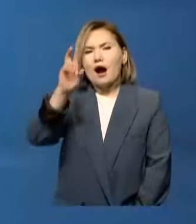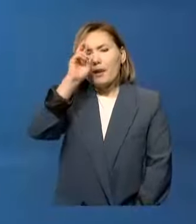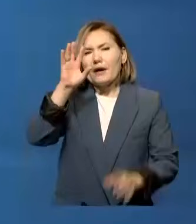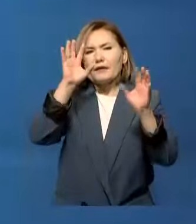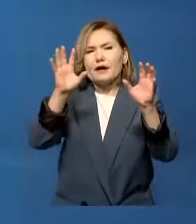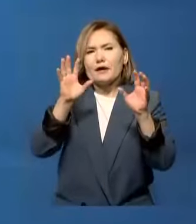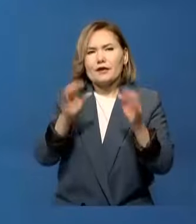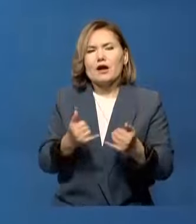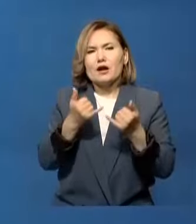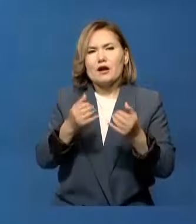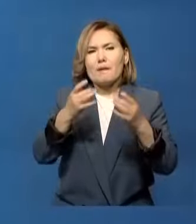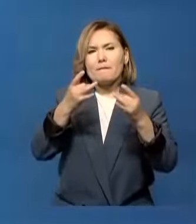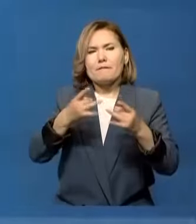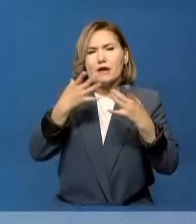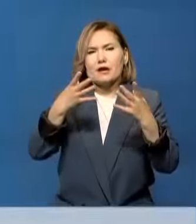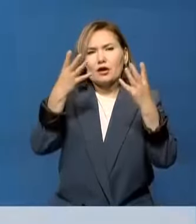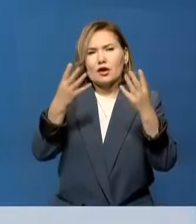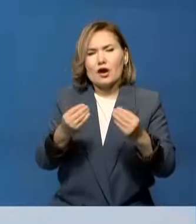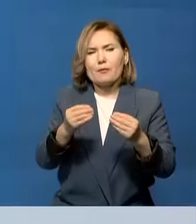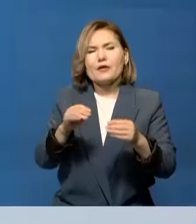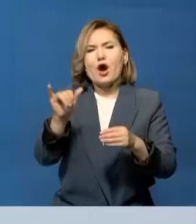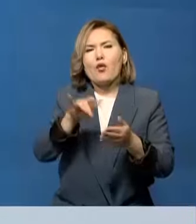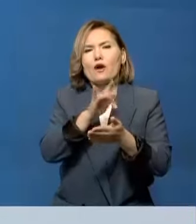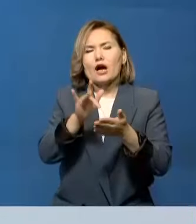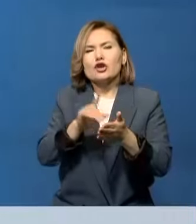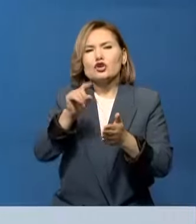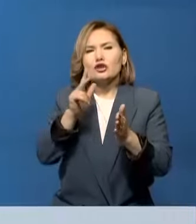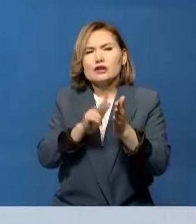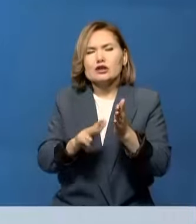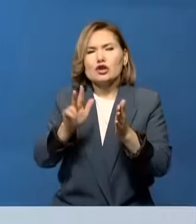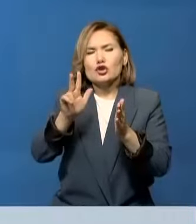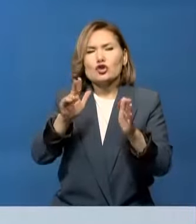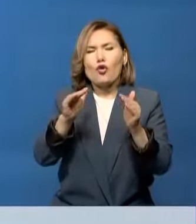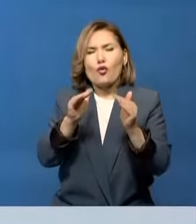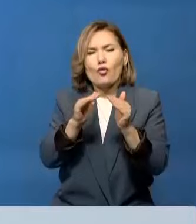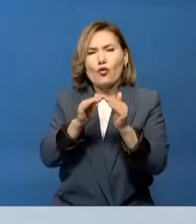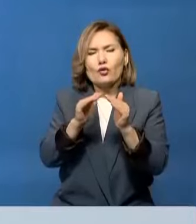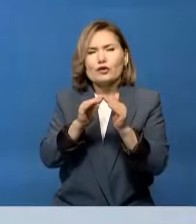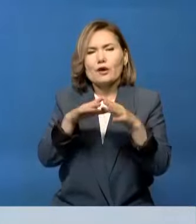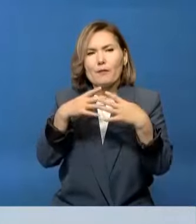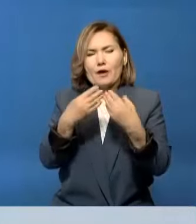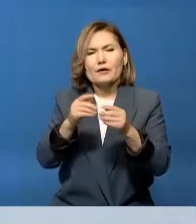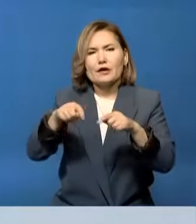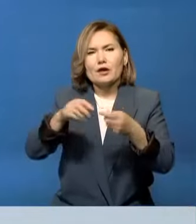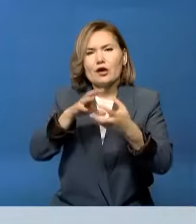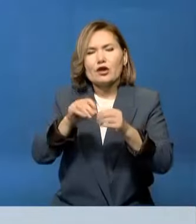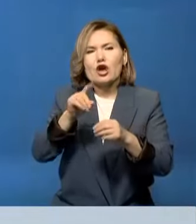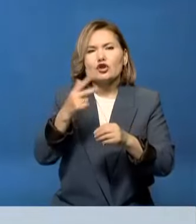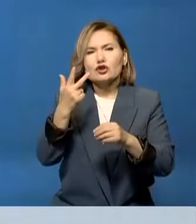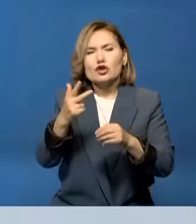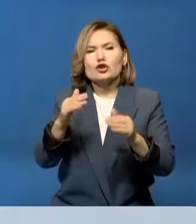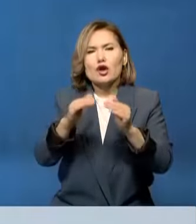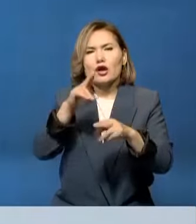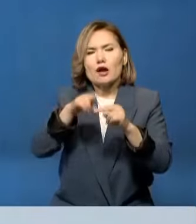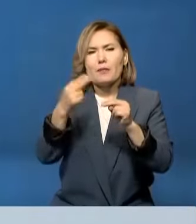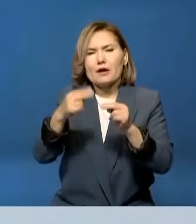Ата заңымыз ардақталған мереке күні оралдық 183 отбасы үйлі болды. Түске дейін Деркөл шағын ауданында 103 үй тапсырылса,